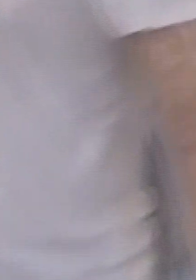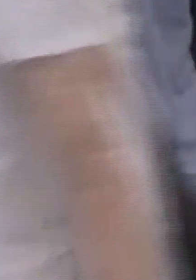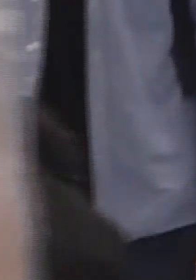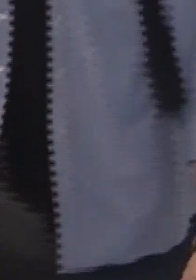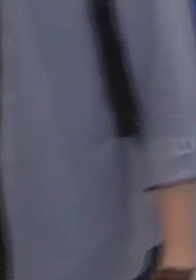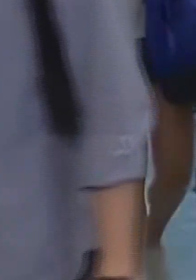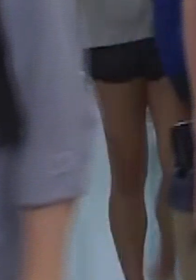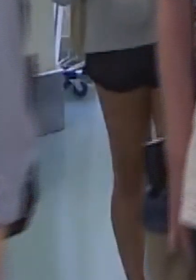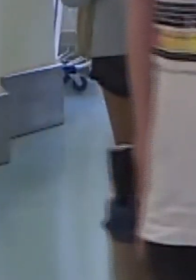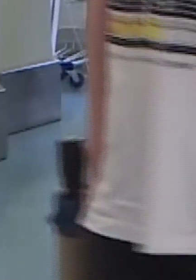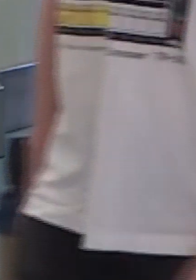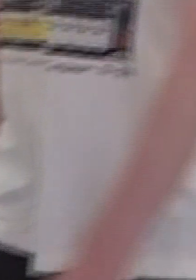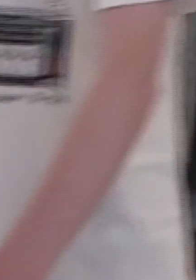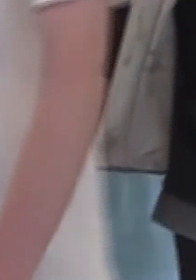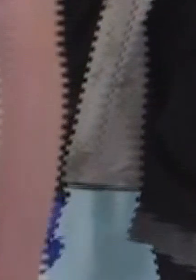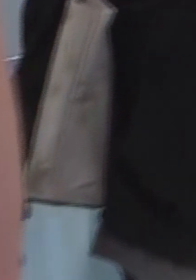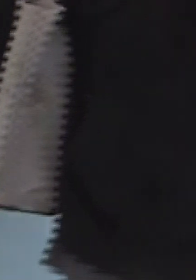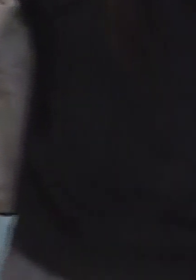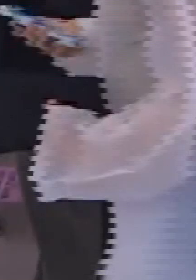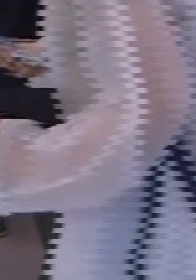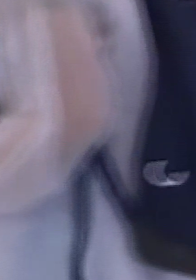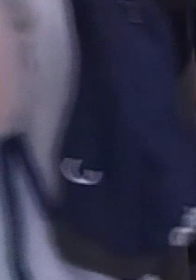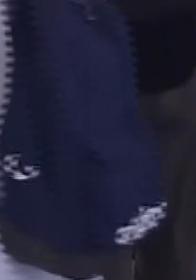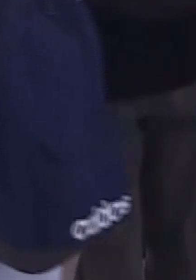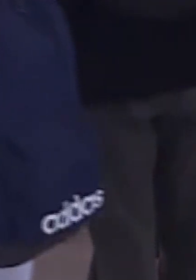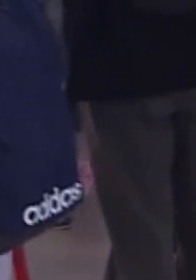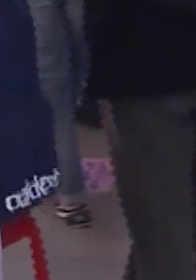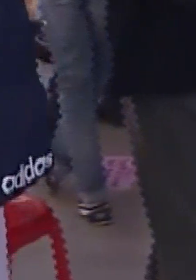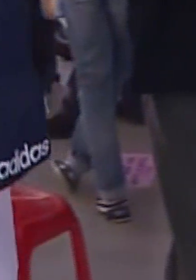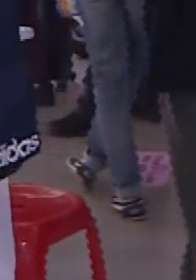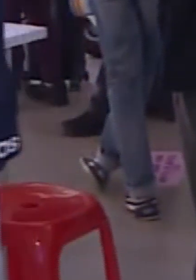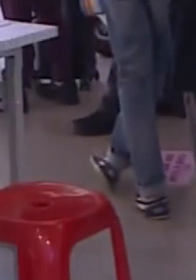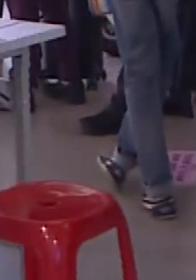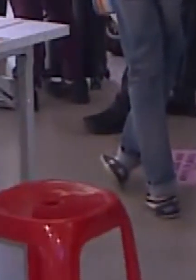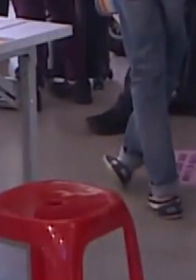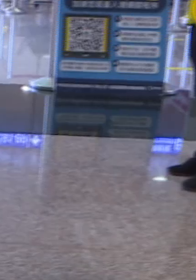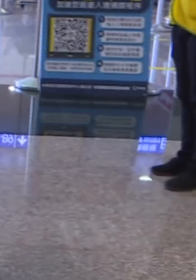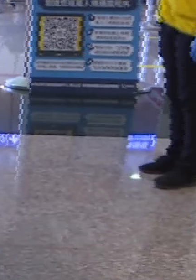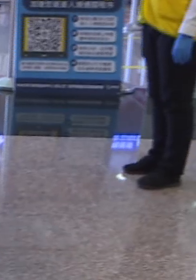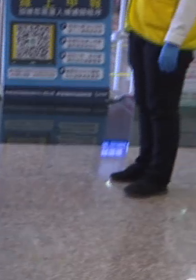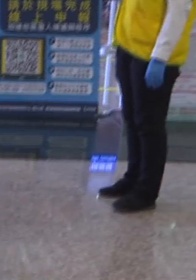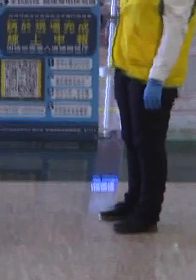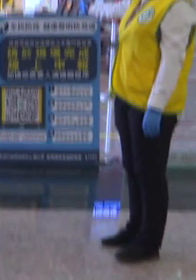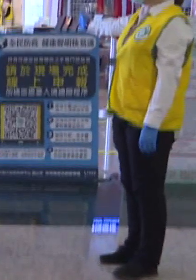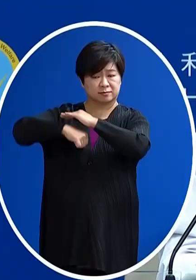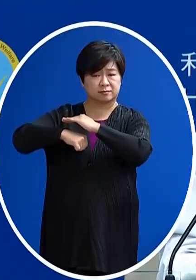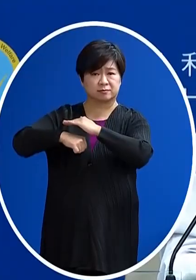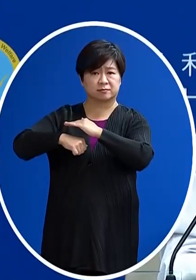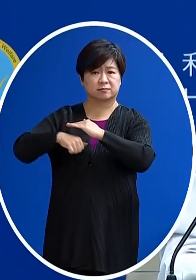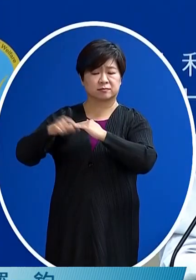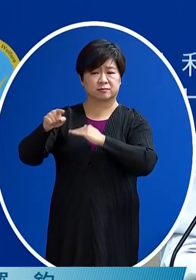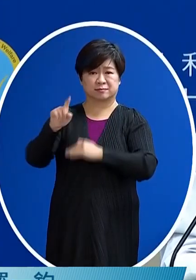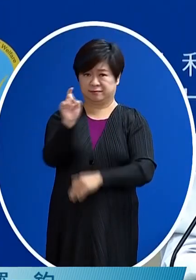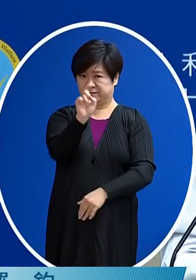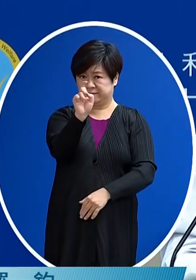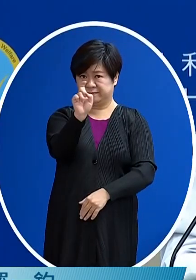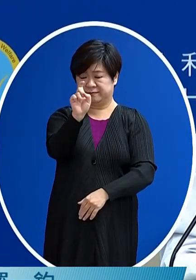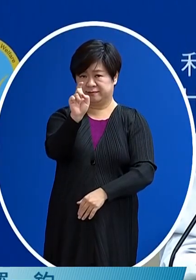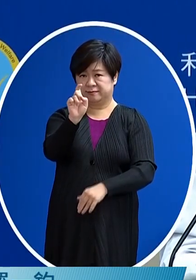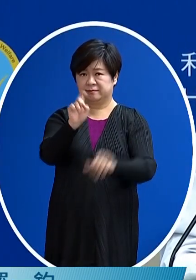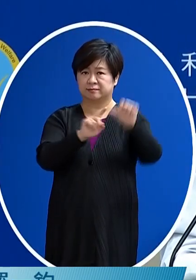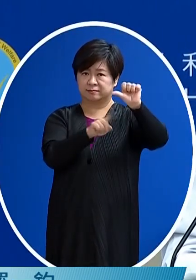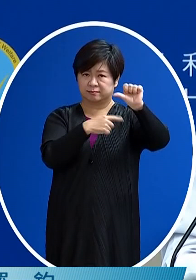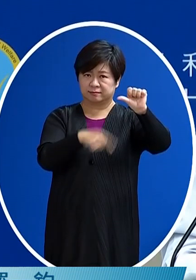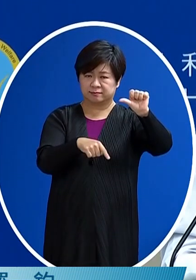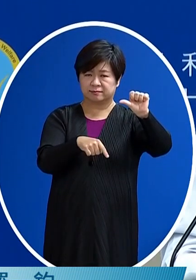外籍人士7位病例中，分别为2名境外生、2名移工、1名渔工以及2名船员。 10例当中有